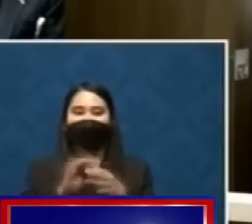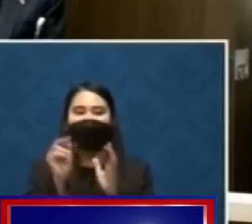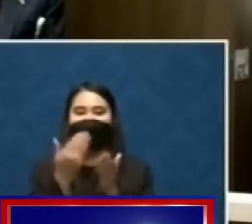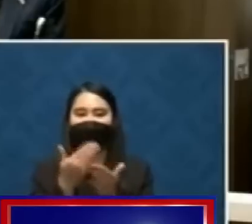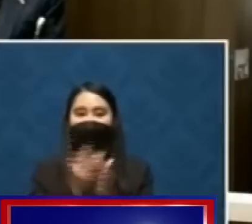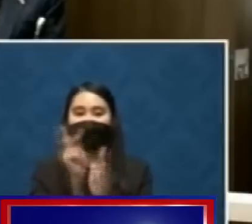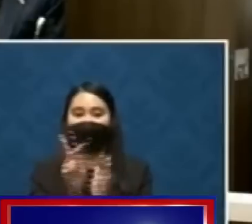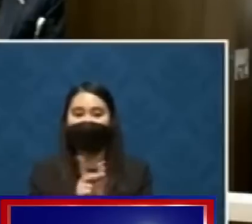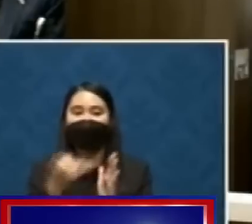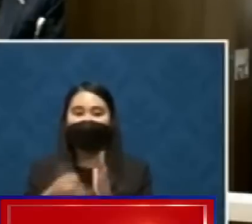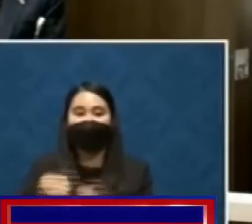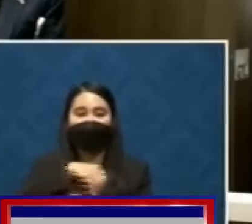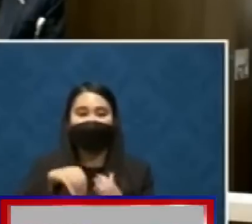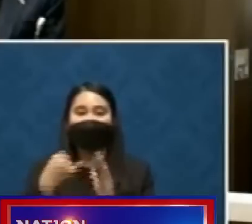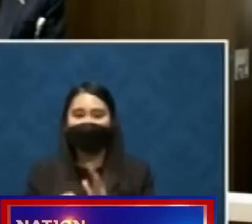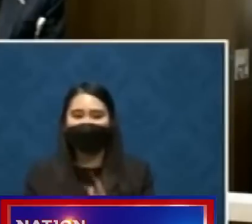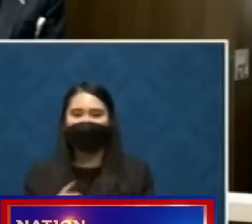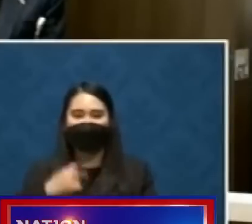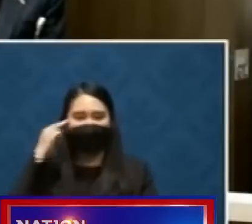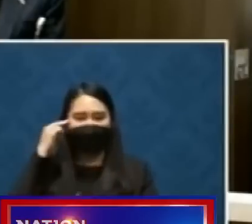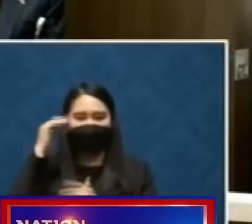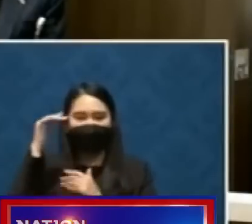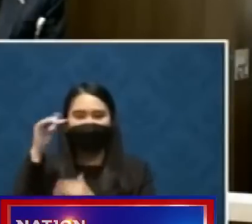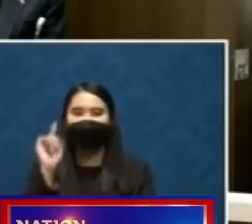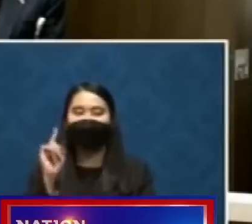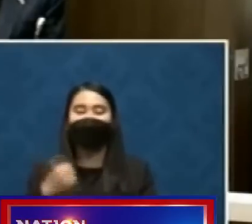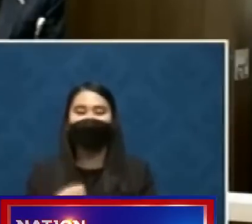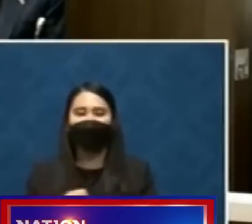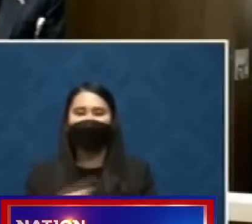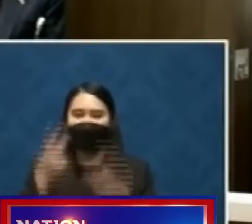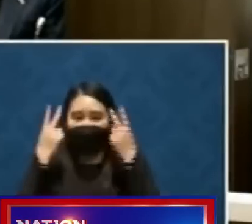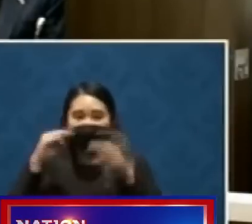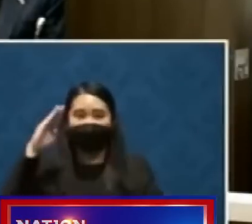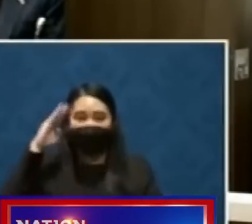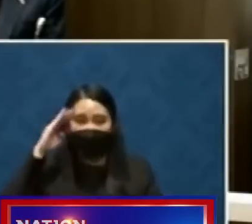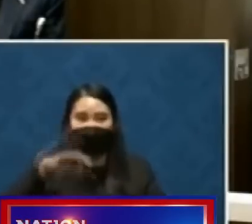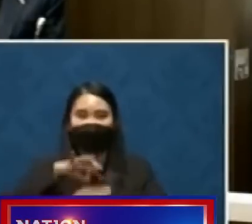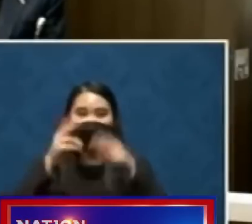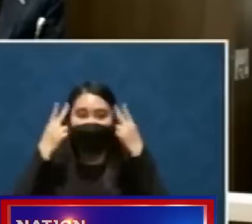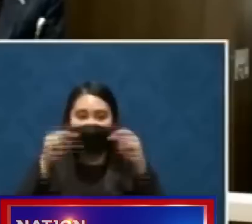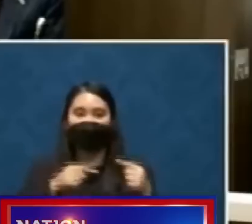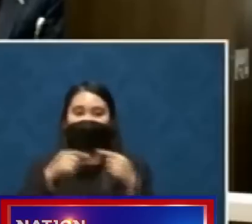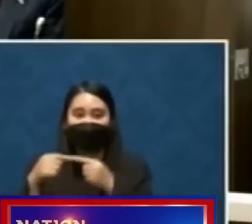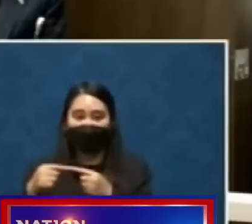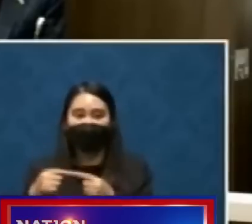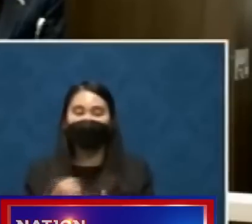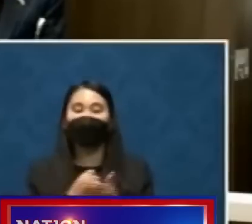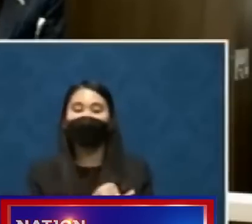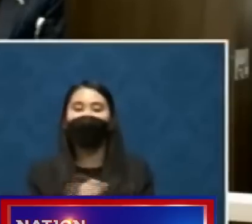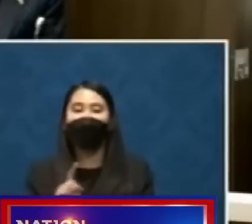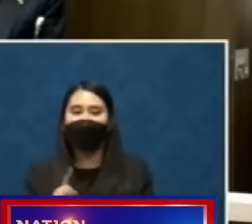แบบนี้ผมไม่อยากจะจินตนาการเลยว่าพลเอกประยุทธ์ได้เป็นนายกต่อท่านจะตอบแทนให้กับคนแบบนี้ยังไงฮะ